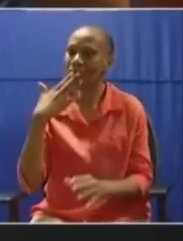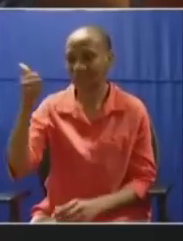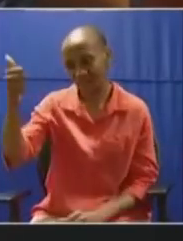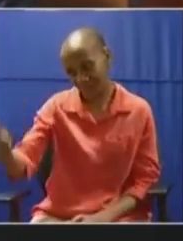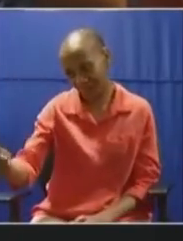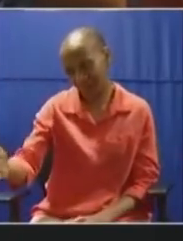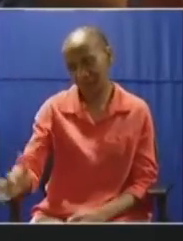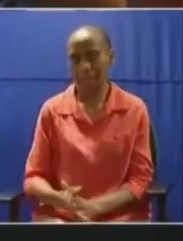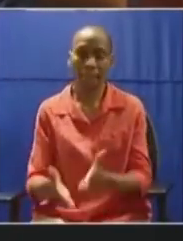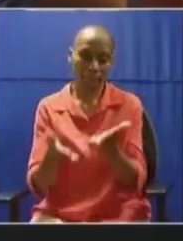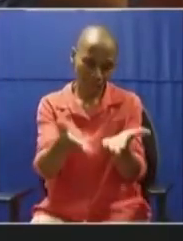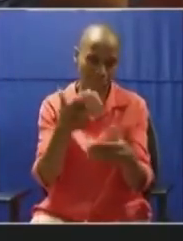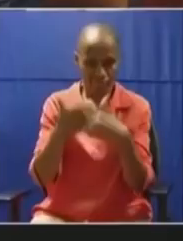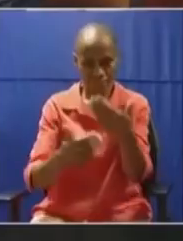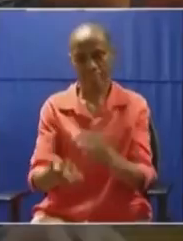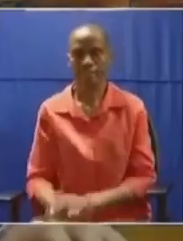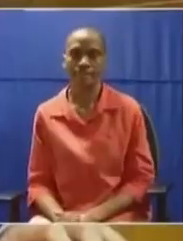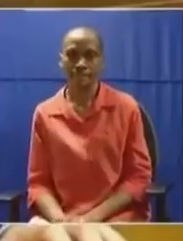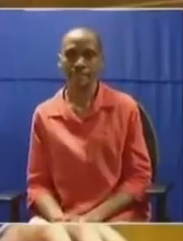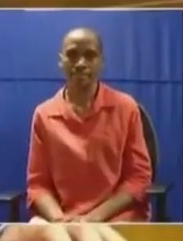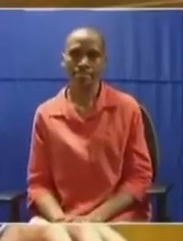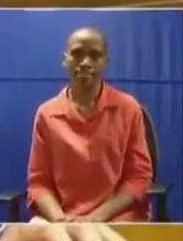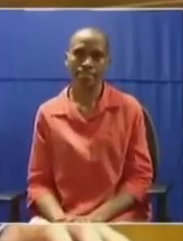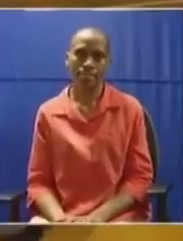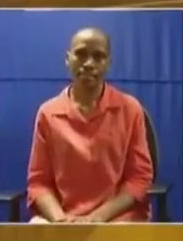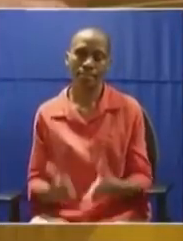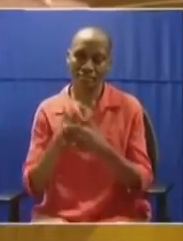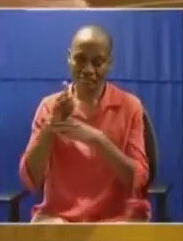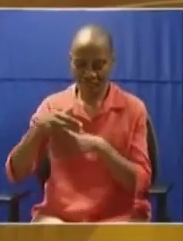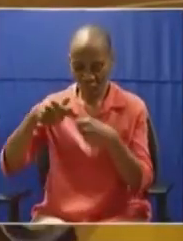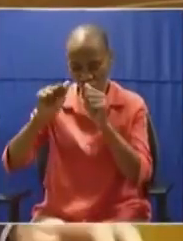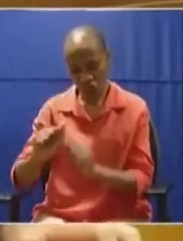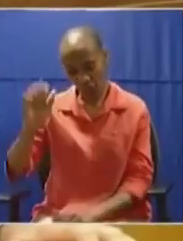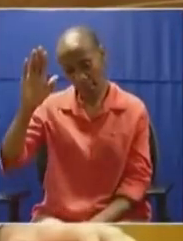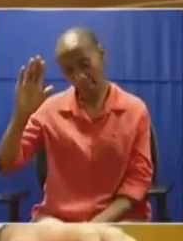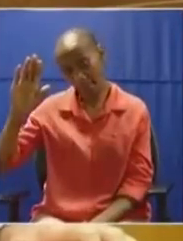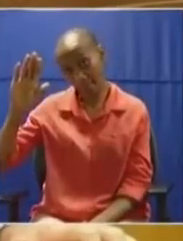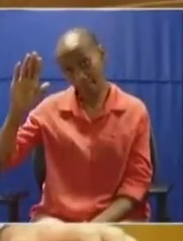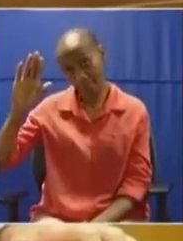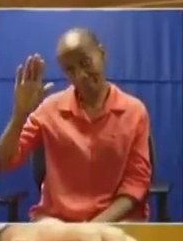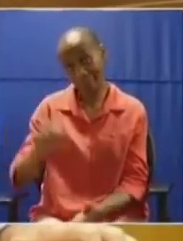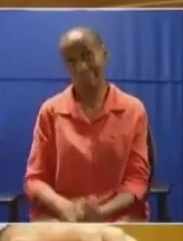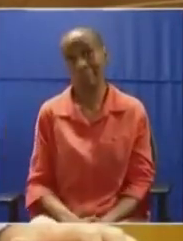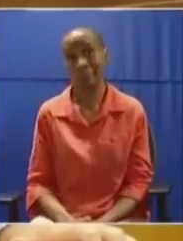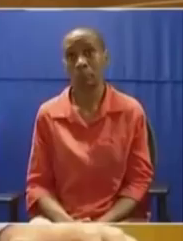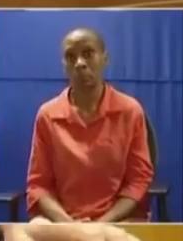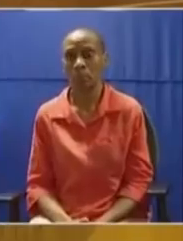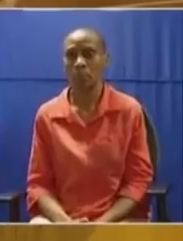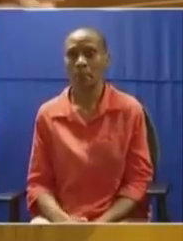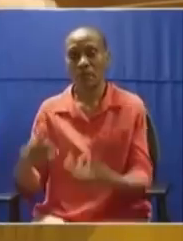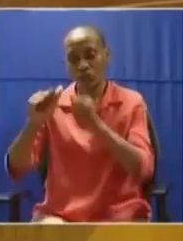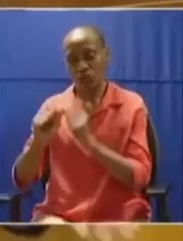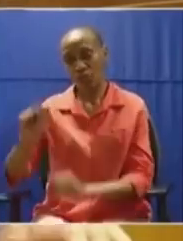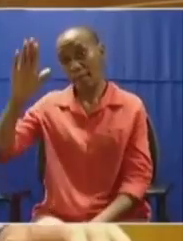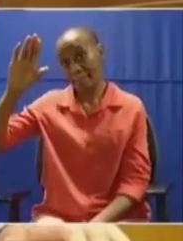voor de informatie. Continu, Meneer, Meneer. Dank u, Chair. Het verhaal van het verhaal is dat hier niet is. Het reale komander-in-chief is